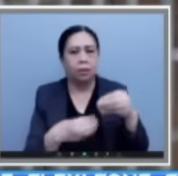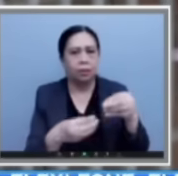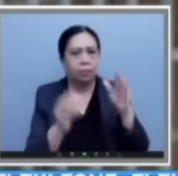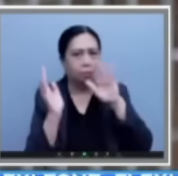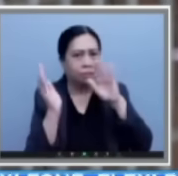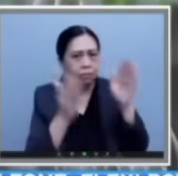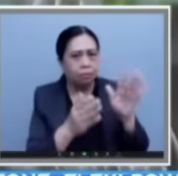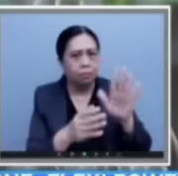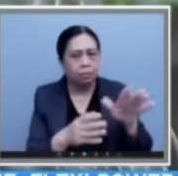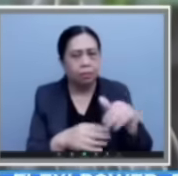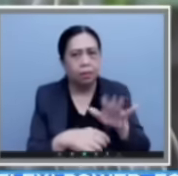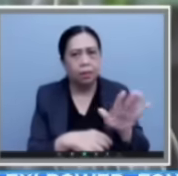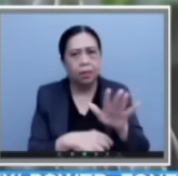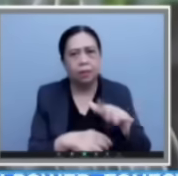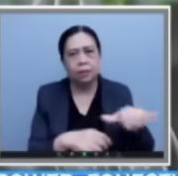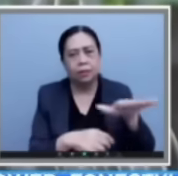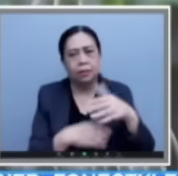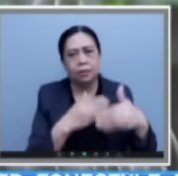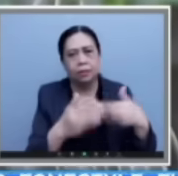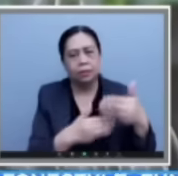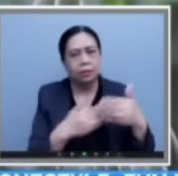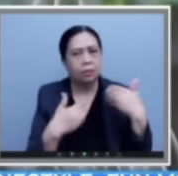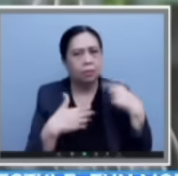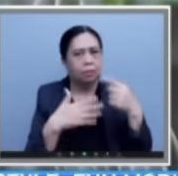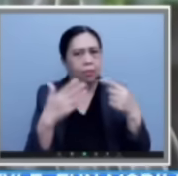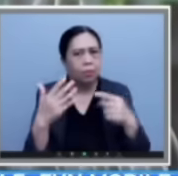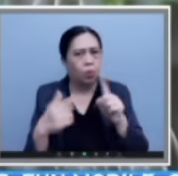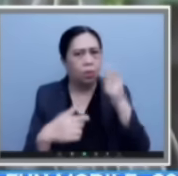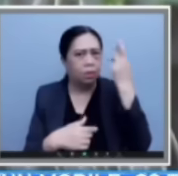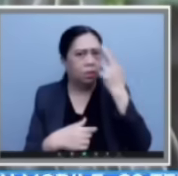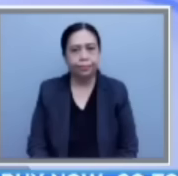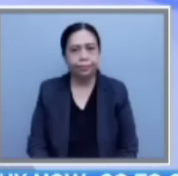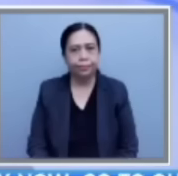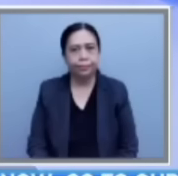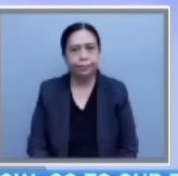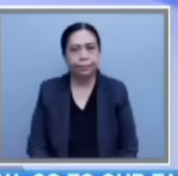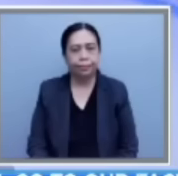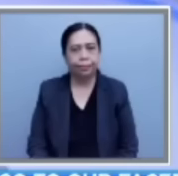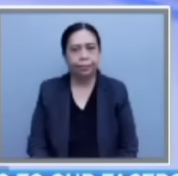kanilang lahi wala pa Bong detalye ng ikinamatay ni geothermal